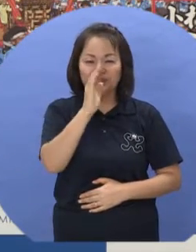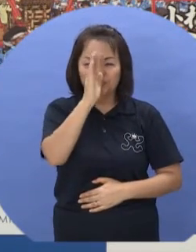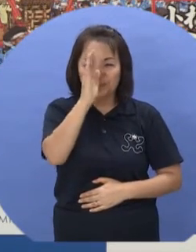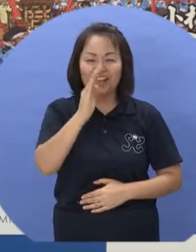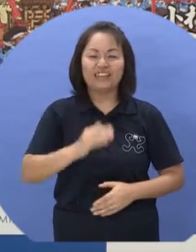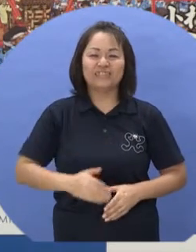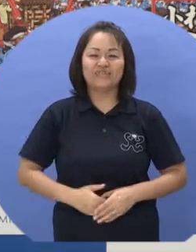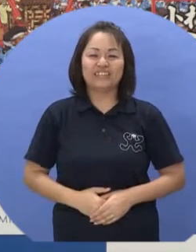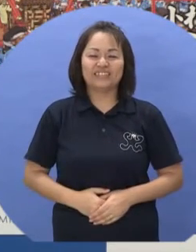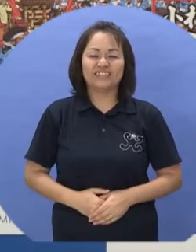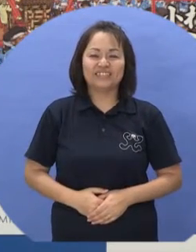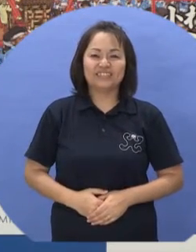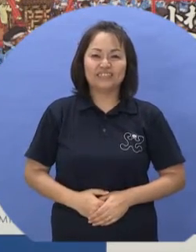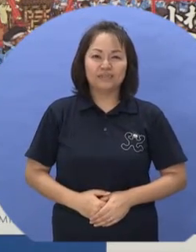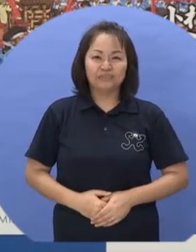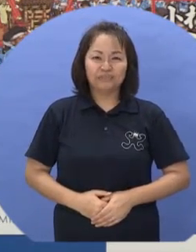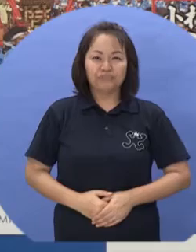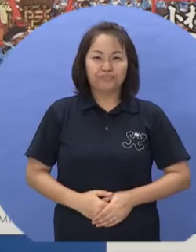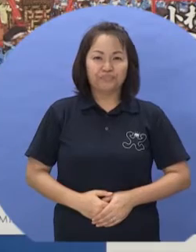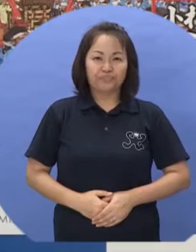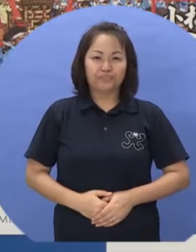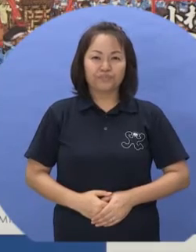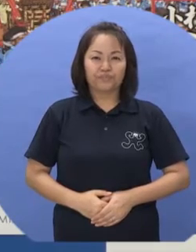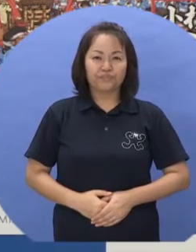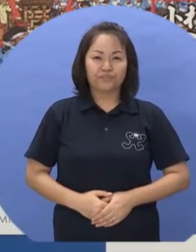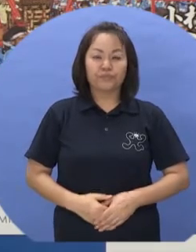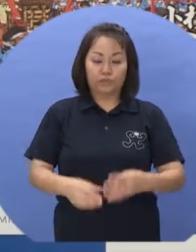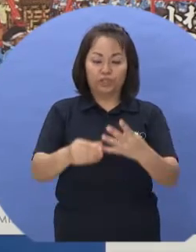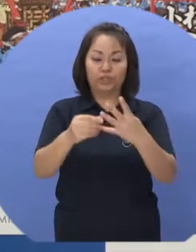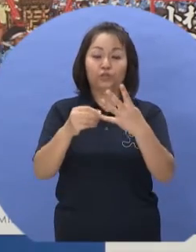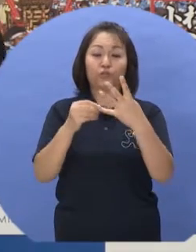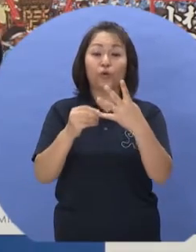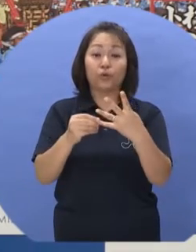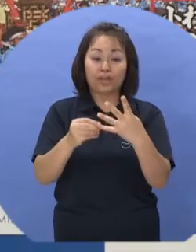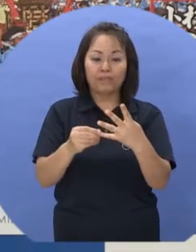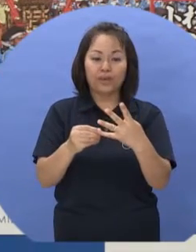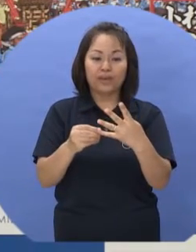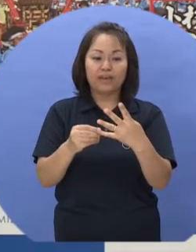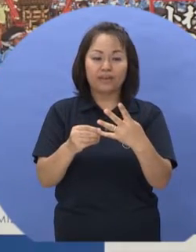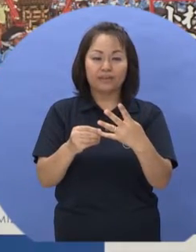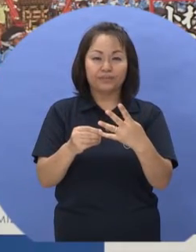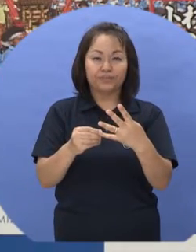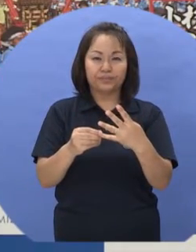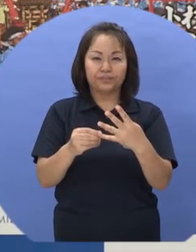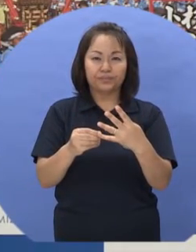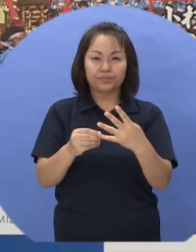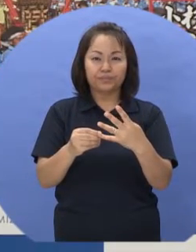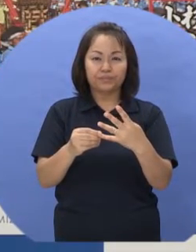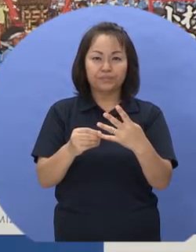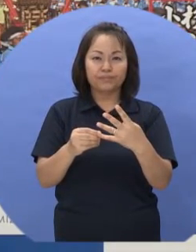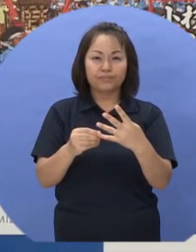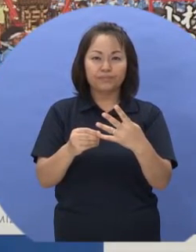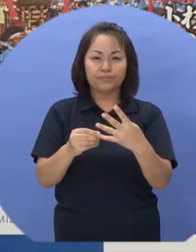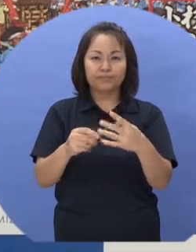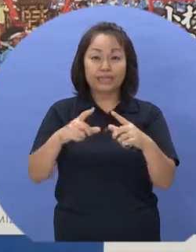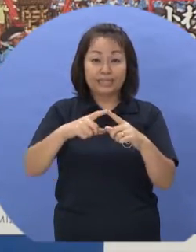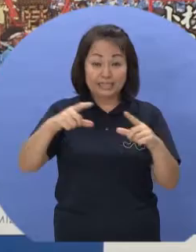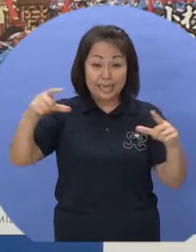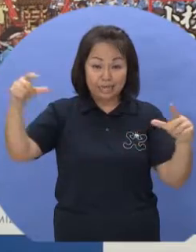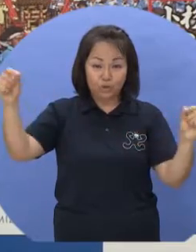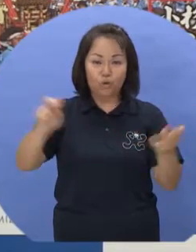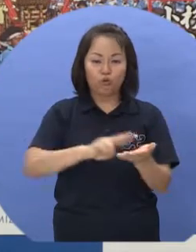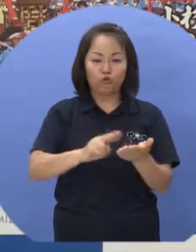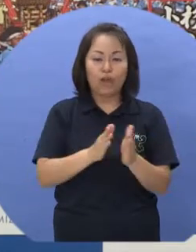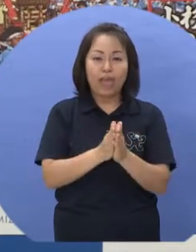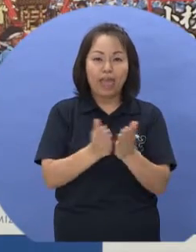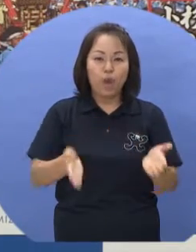ものであります。次に4点目の発表事項であります。全国絵本ミュージアム